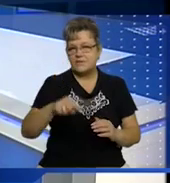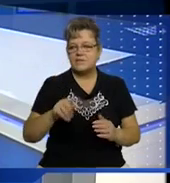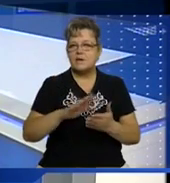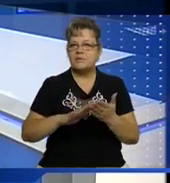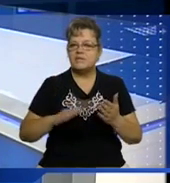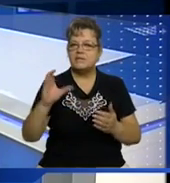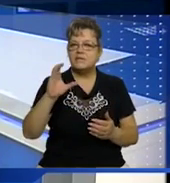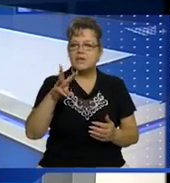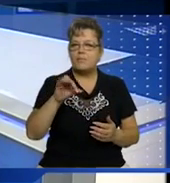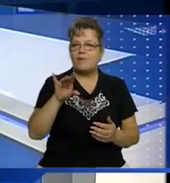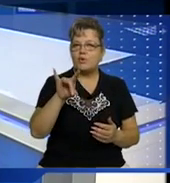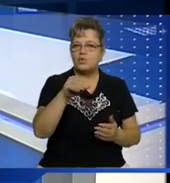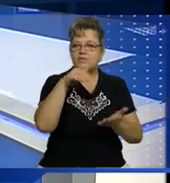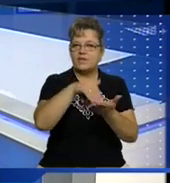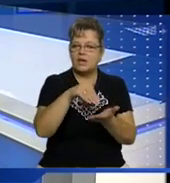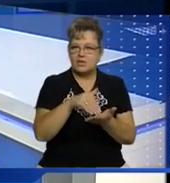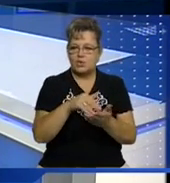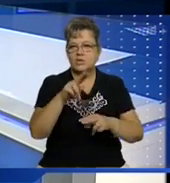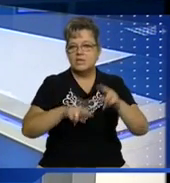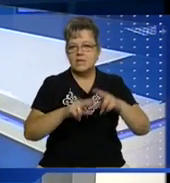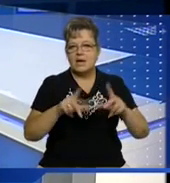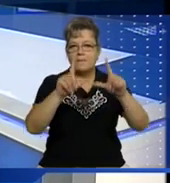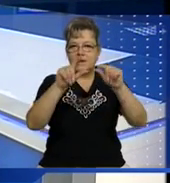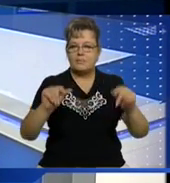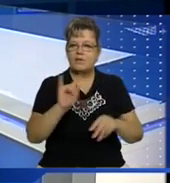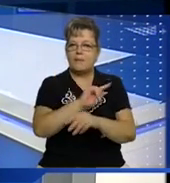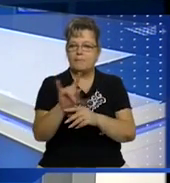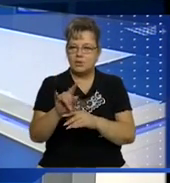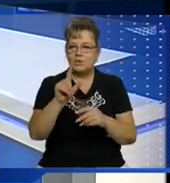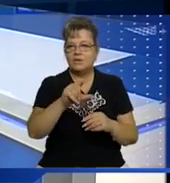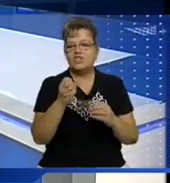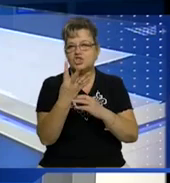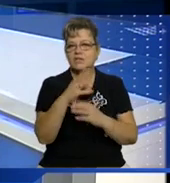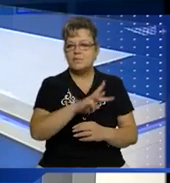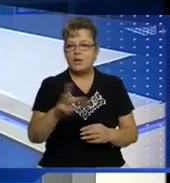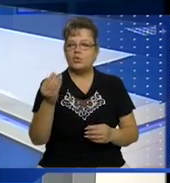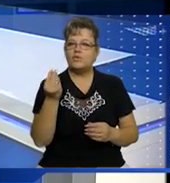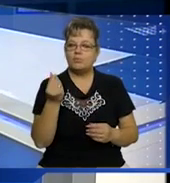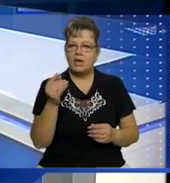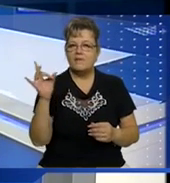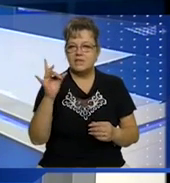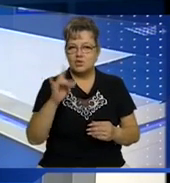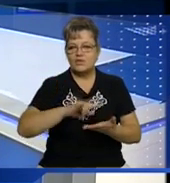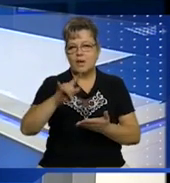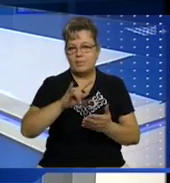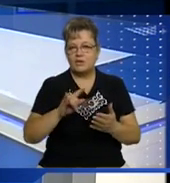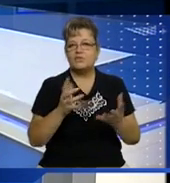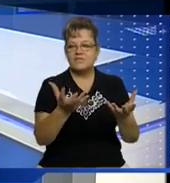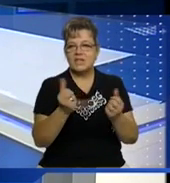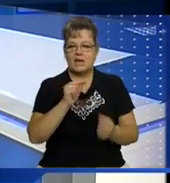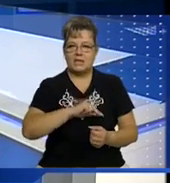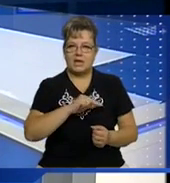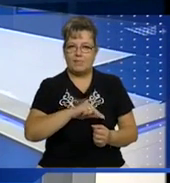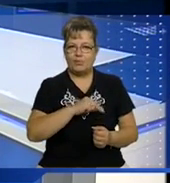На этой неделе стало известно о последователях Сергея Мавроди в Таганроге. Строители пирамид обманули земляков на 14 миллионов рублей.